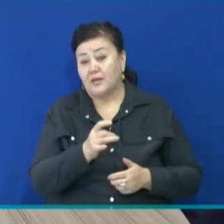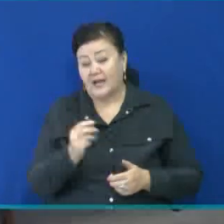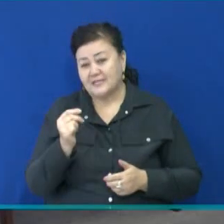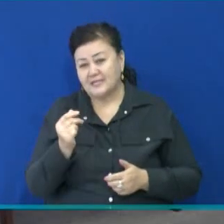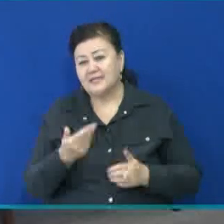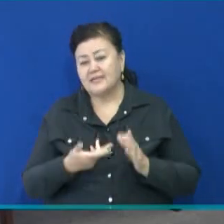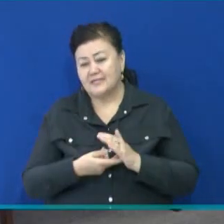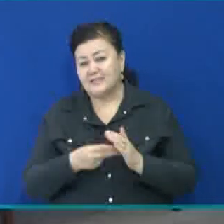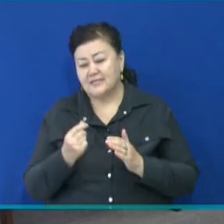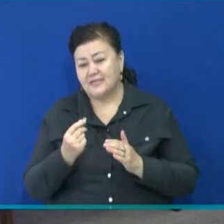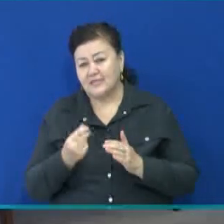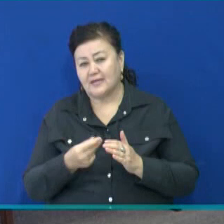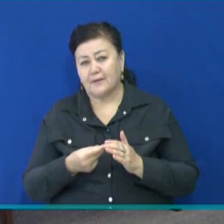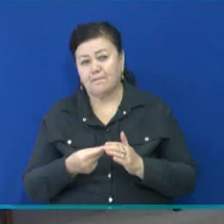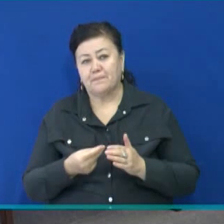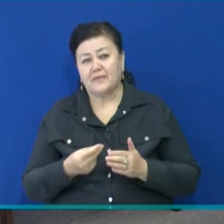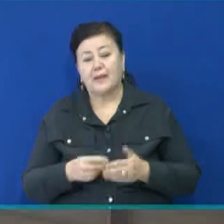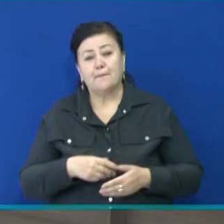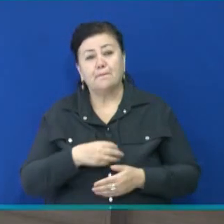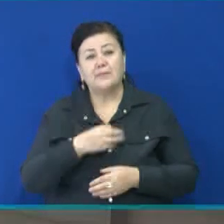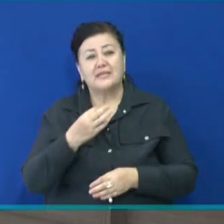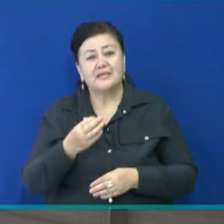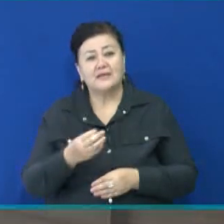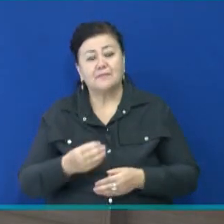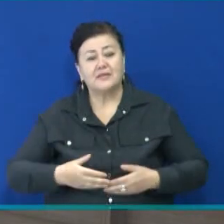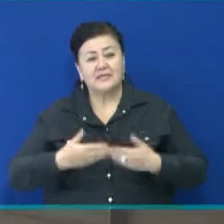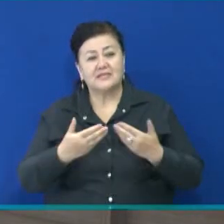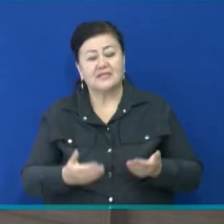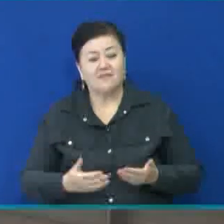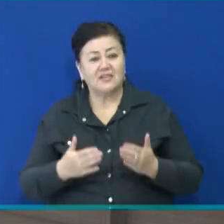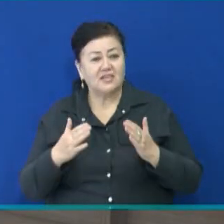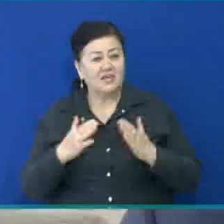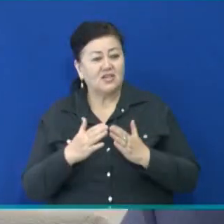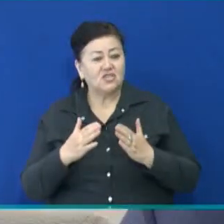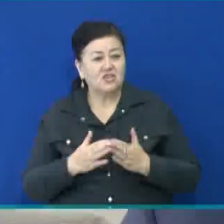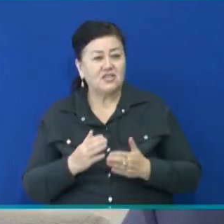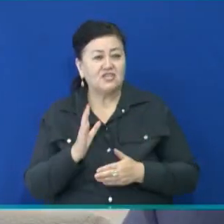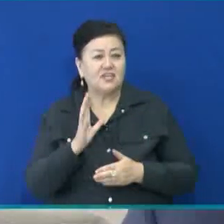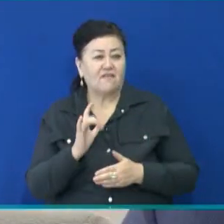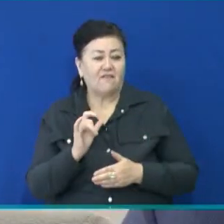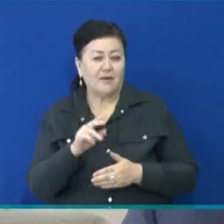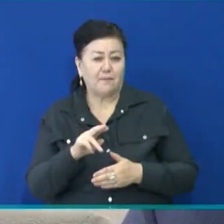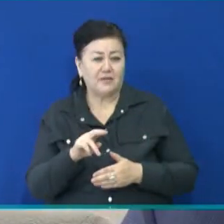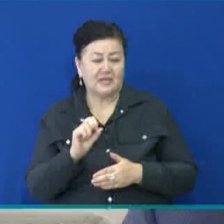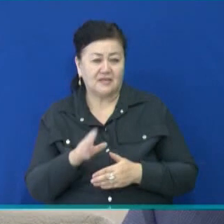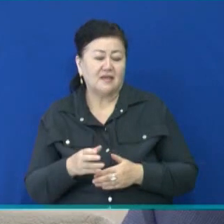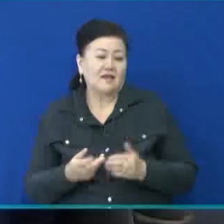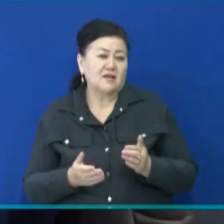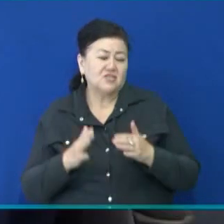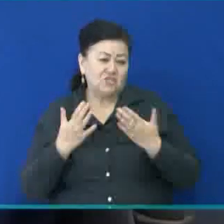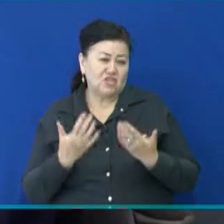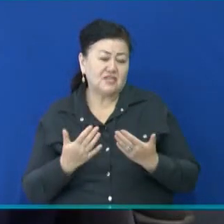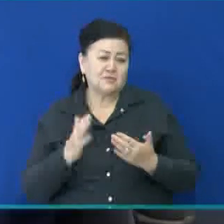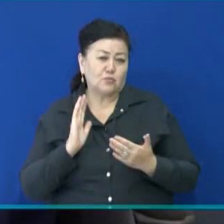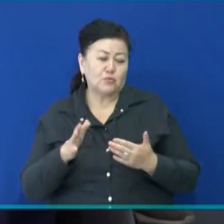сообщил, что сейчас рассматривается вопрос о предоставлении пожарным жилищных выплат. Сырым Шарипханов обсудил все вопросы, которые были подняты